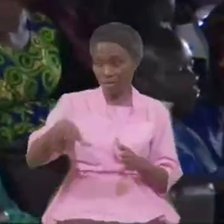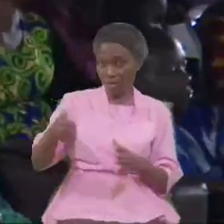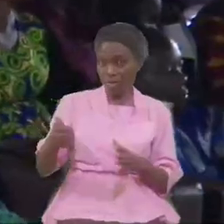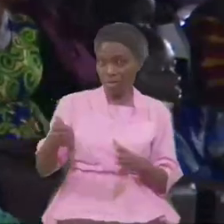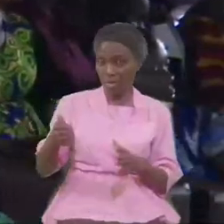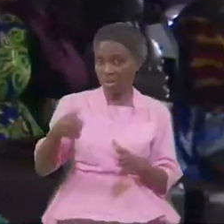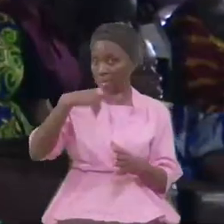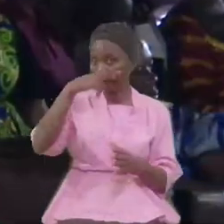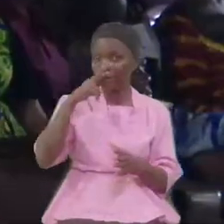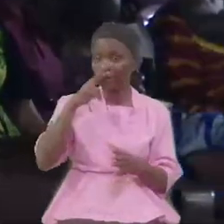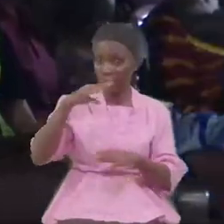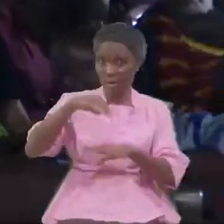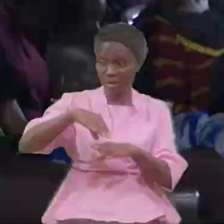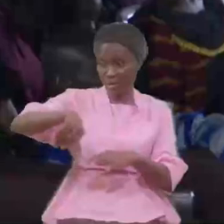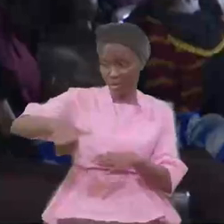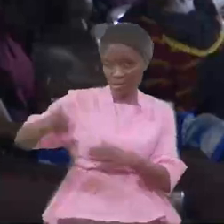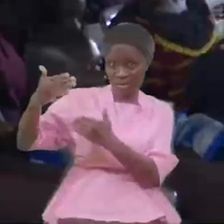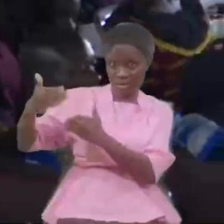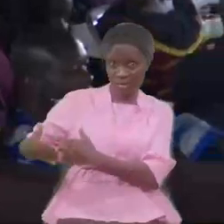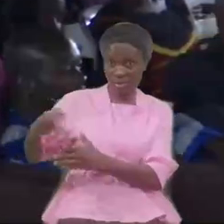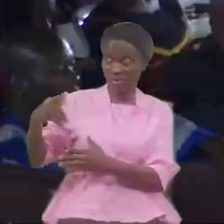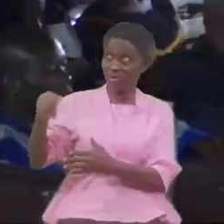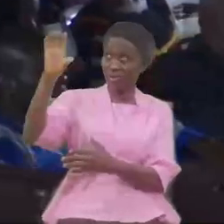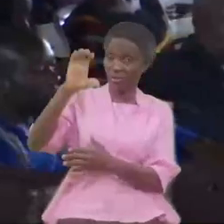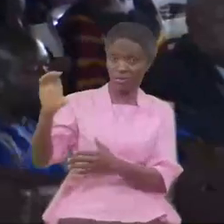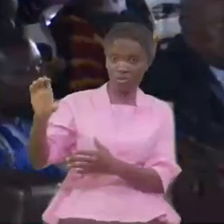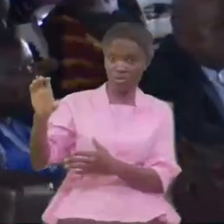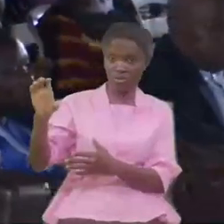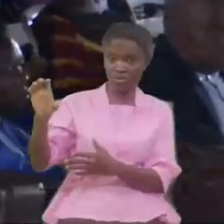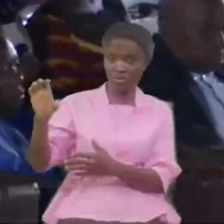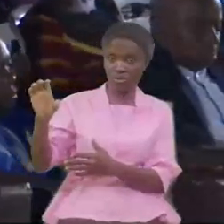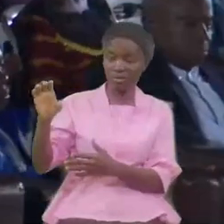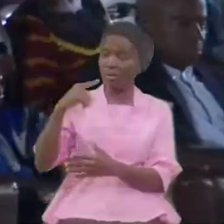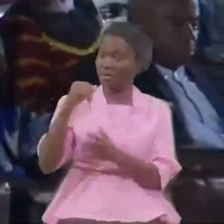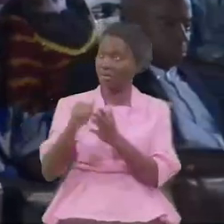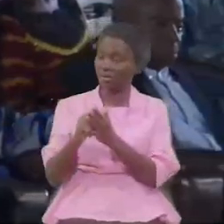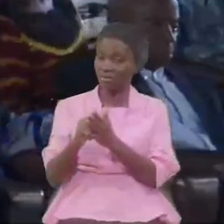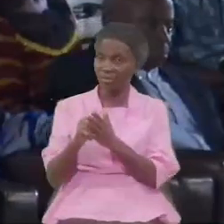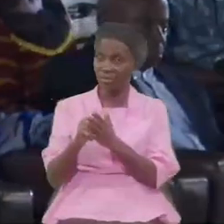Voyons l'autre voleur à l'autre bord de la croix. Seigneur,